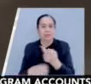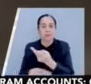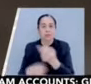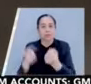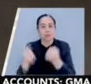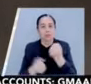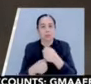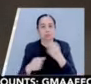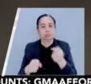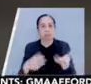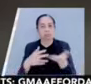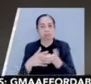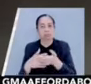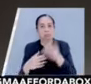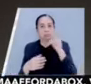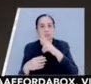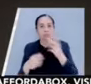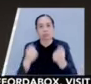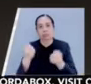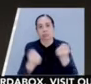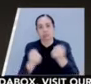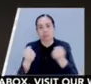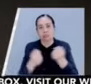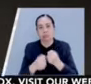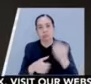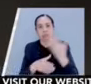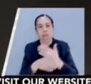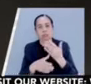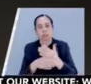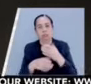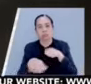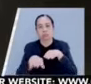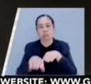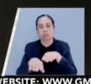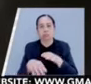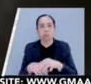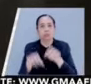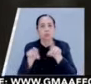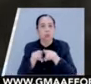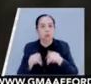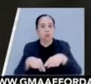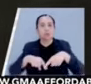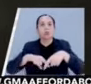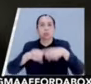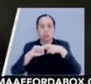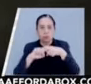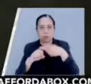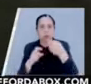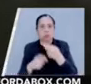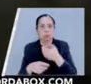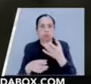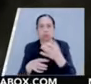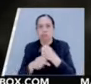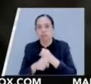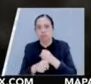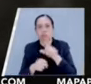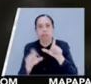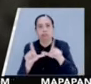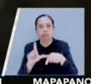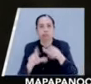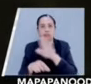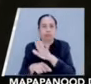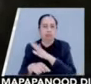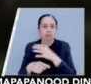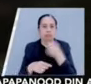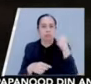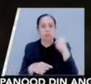kasuhan ng reckless driving at obstruction of traffic. Posible rin masuspinde o ma-revoke ang kanilang mga lisensya. Pinaharap